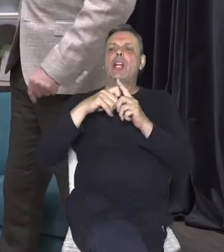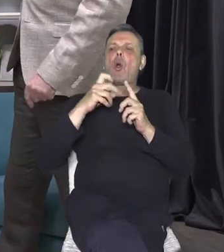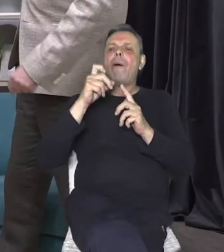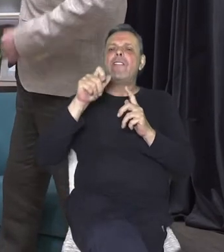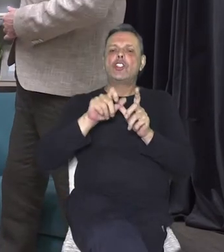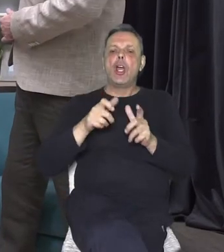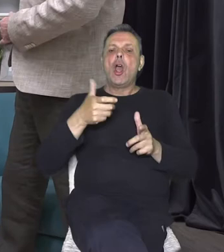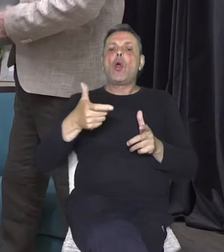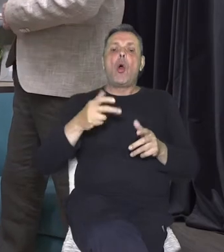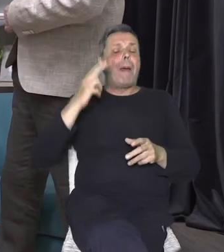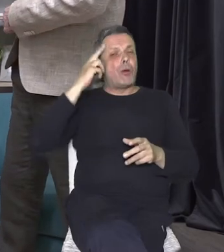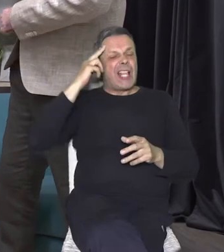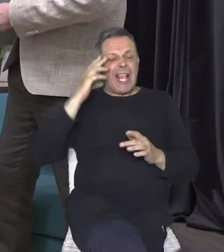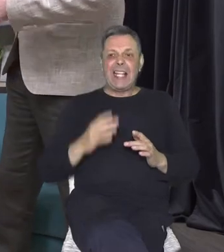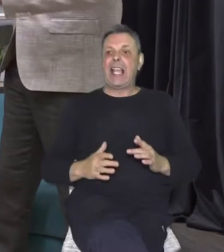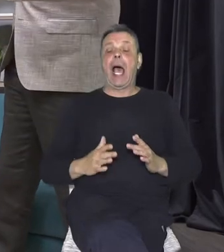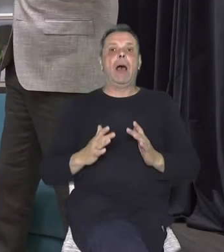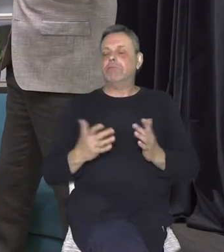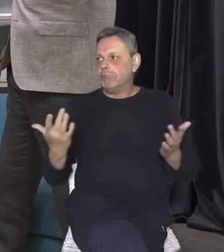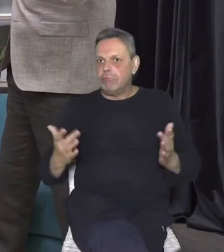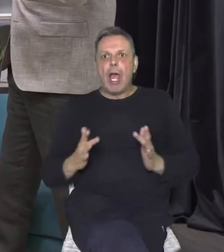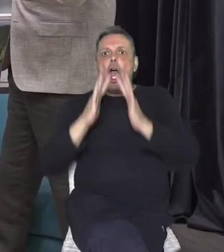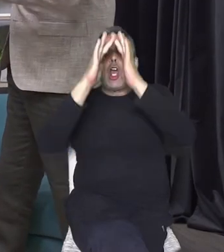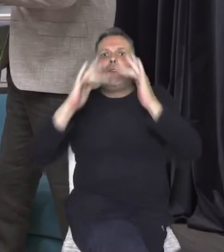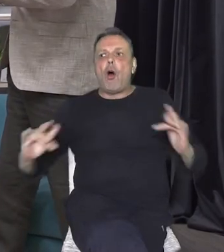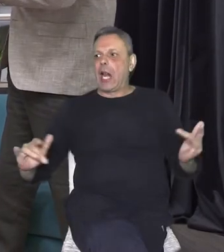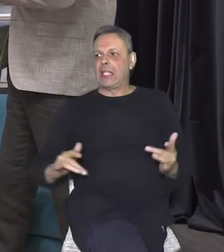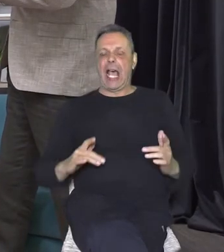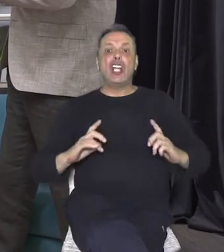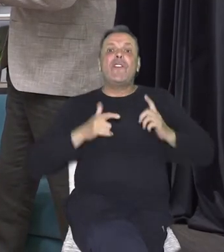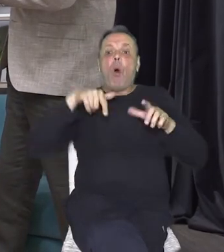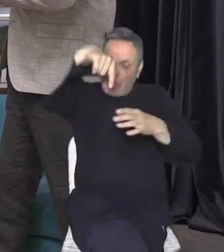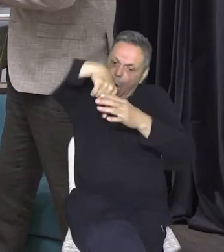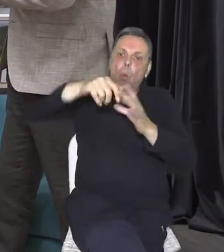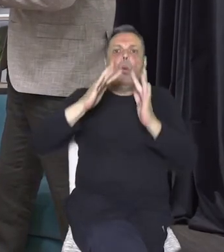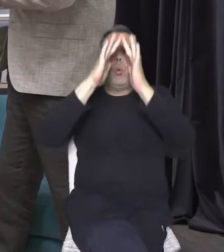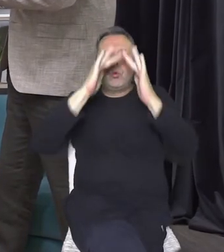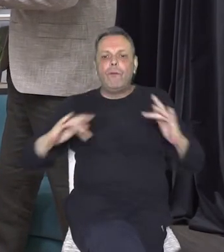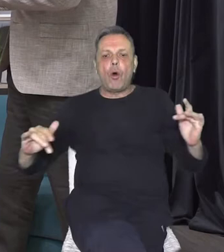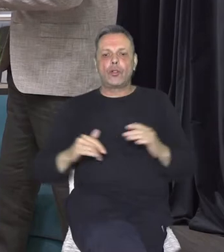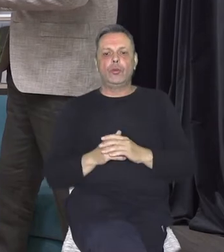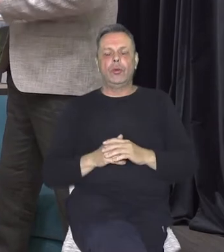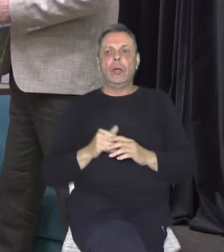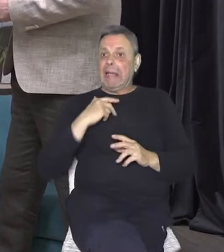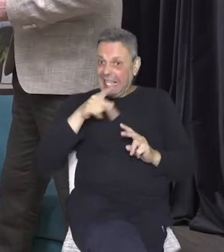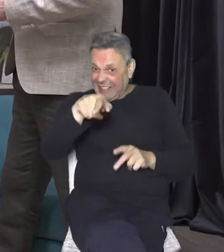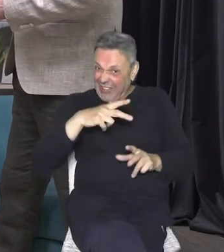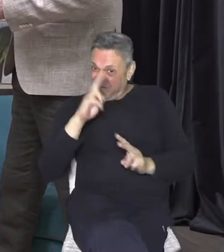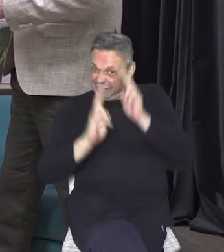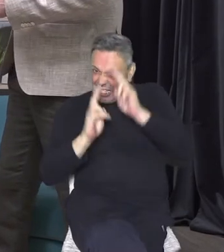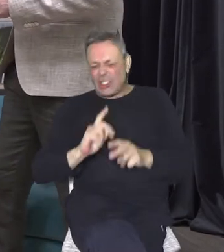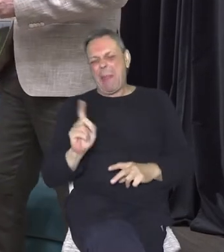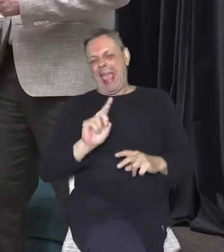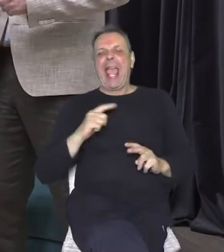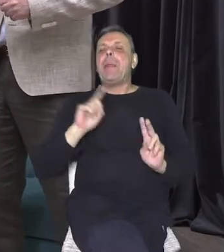poznavateljica dvorova, života na dvorovima. Jeste tračerica? Ne bih rekla da sam tračerica, nego sam